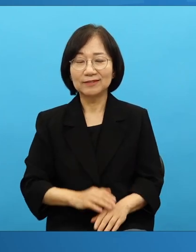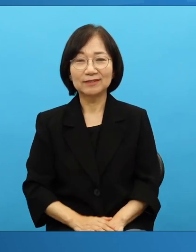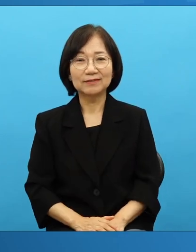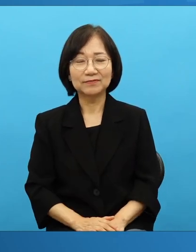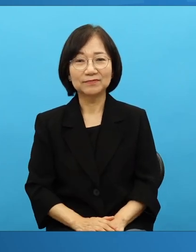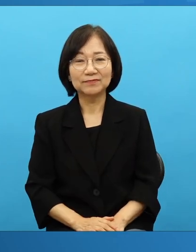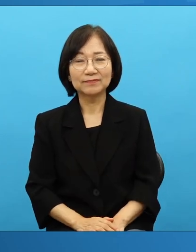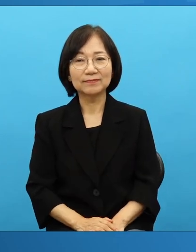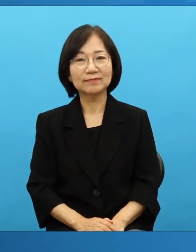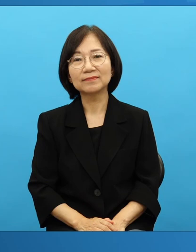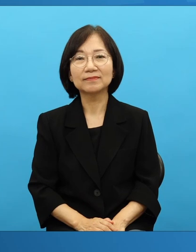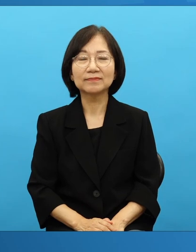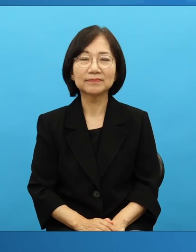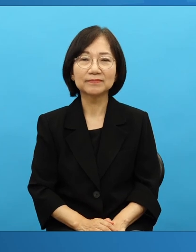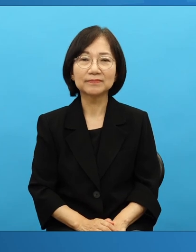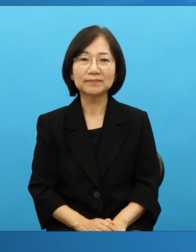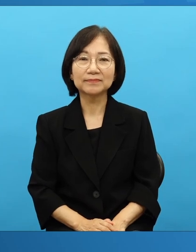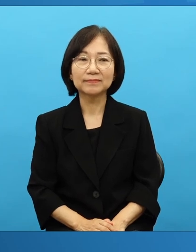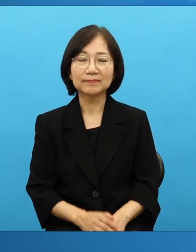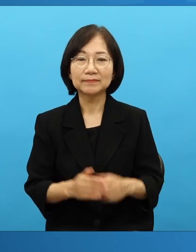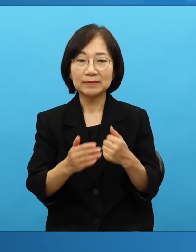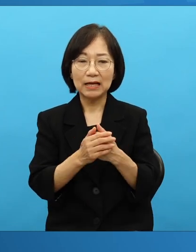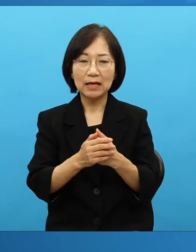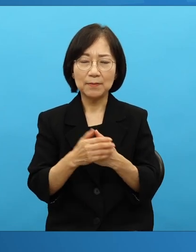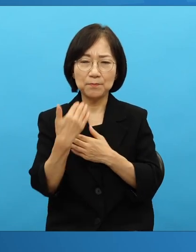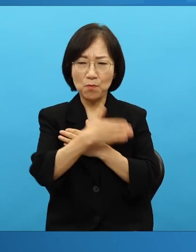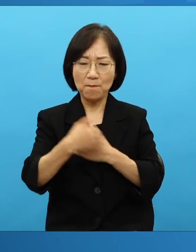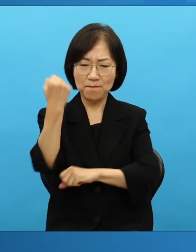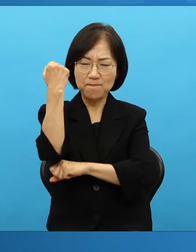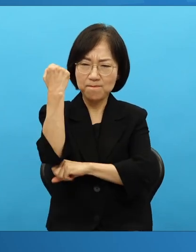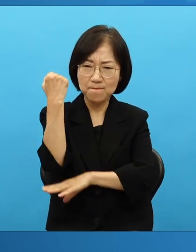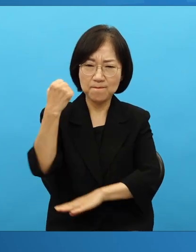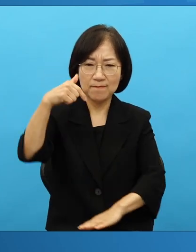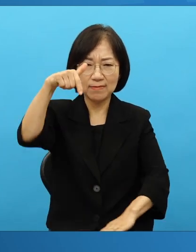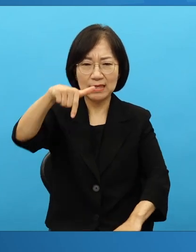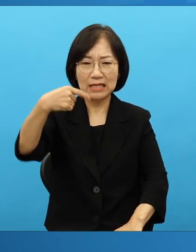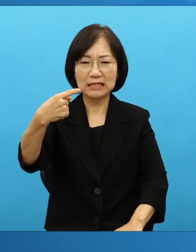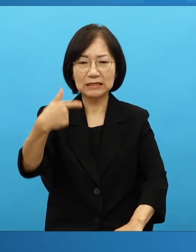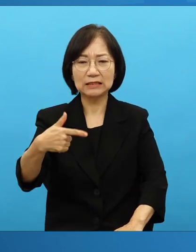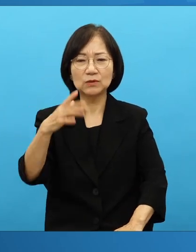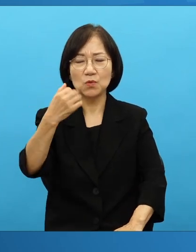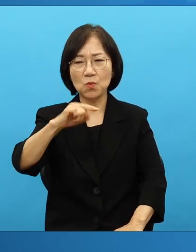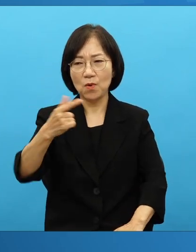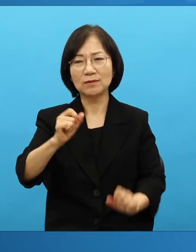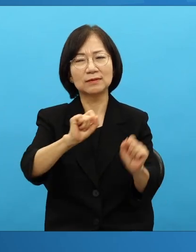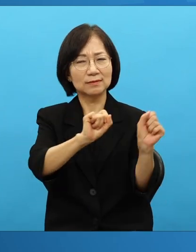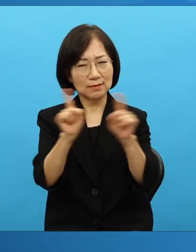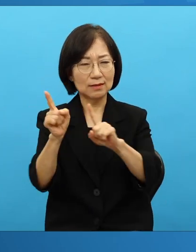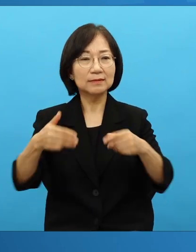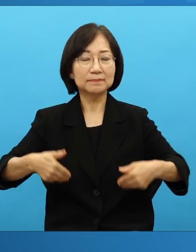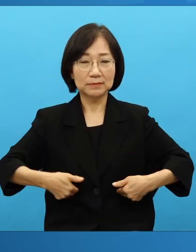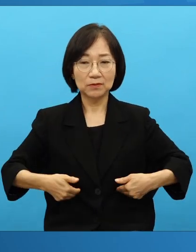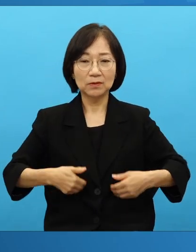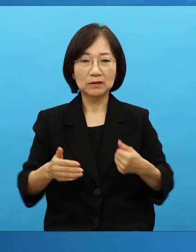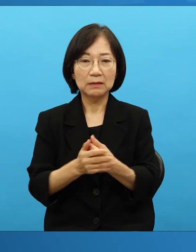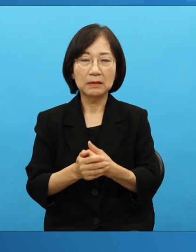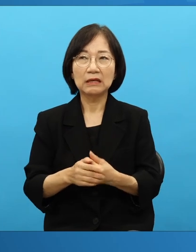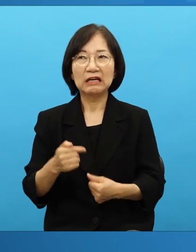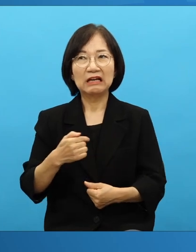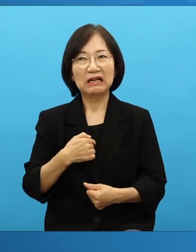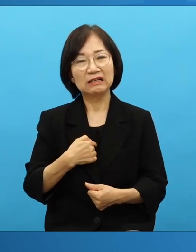因为我们在吸收、在呼吸这个生命力是非常惊人的。 그래서 우리 이제 그 근원을 살리는 거기 때문에 그렇게 여러분들 포기하지 말고 기도하라는 겁니다.